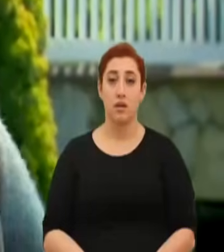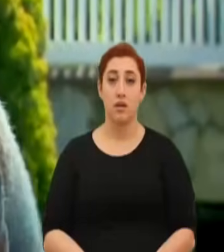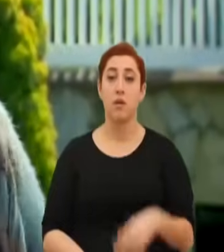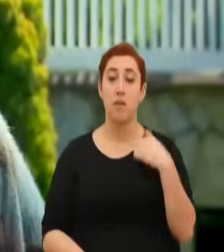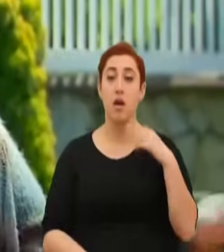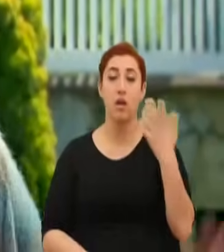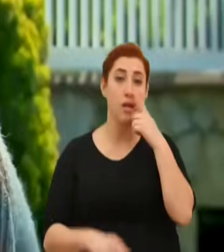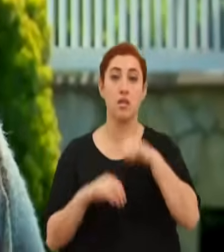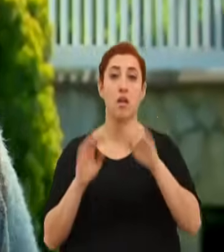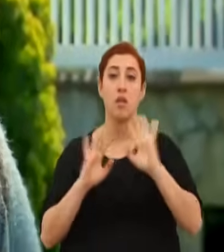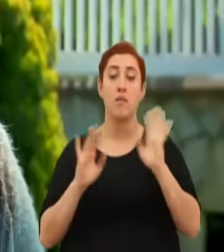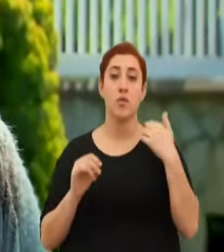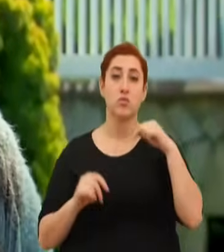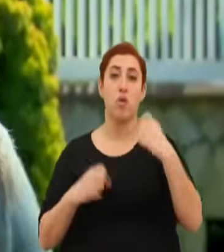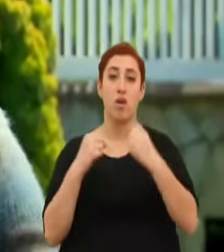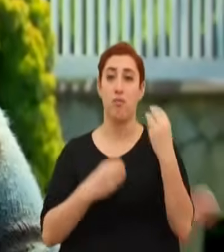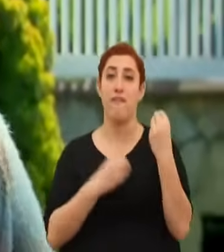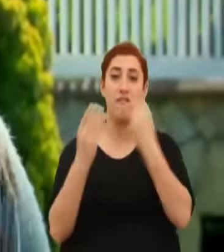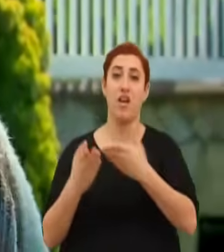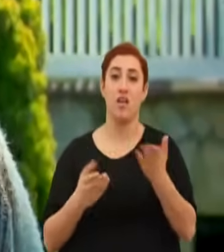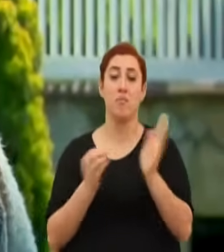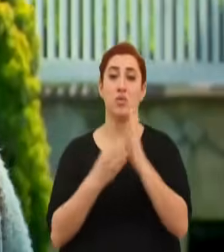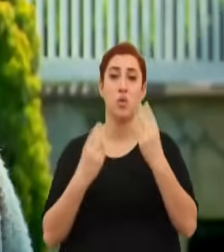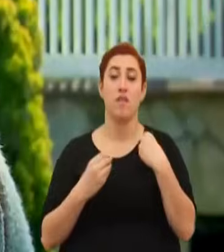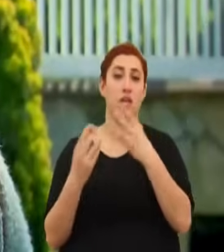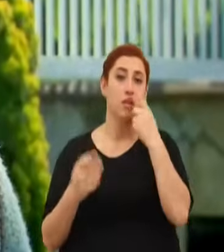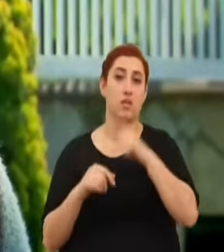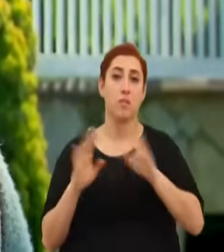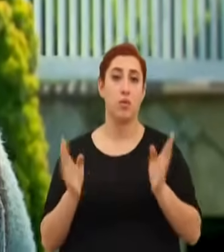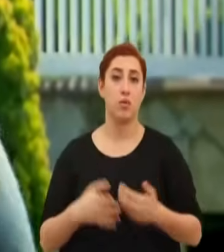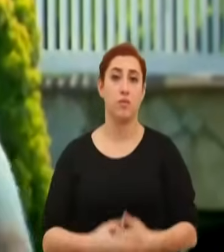ben hala inanamıyorum yani şimdi bu arabayı buna maaş olarak verdiğine.